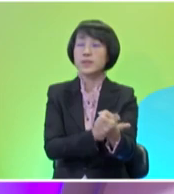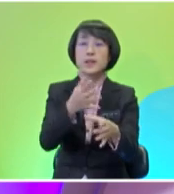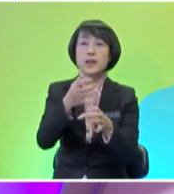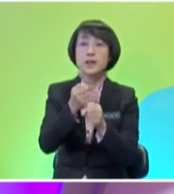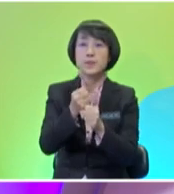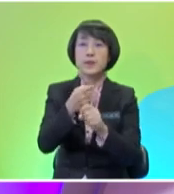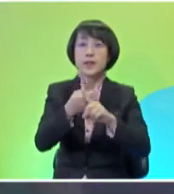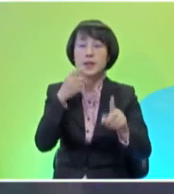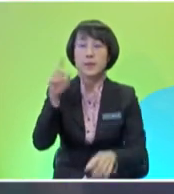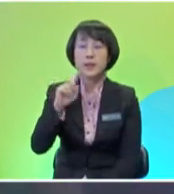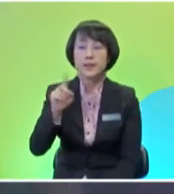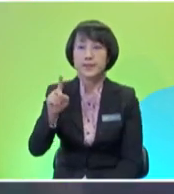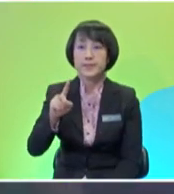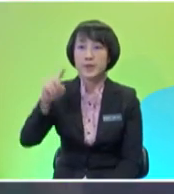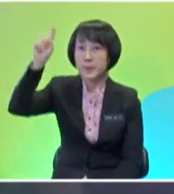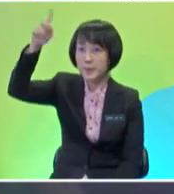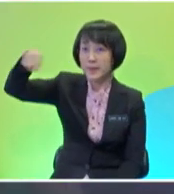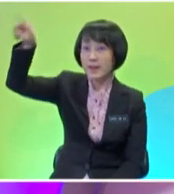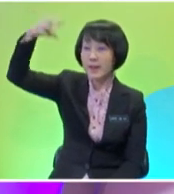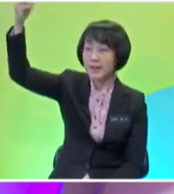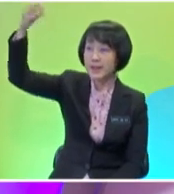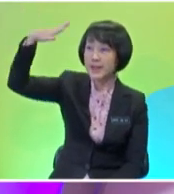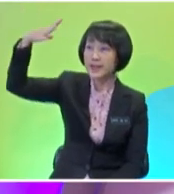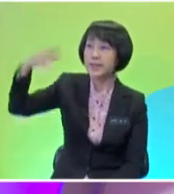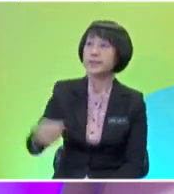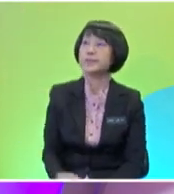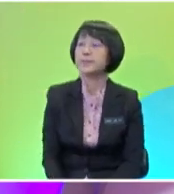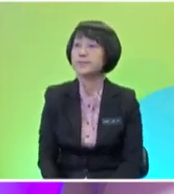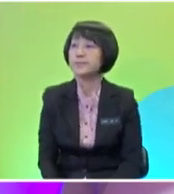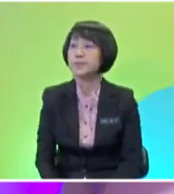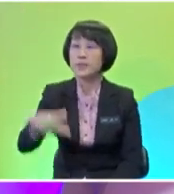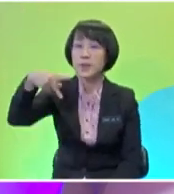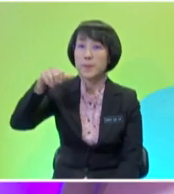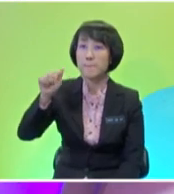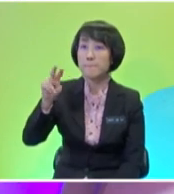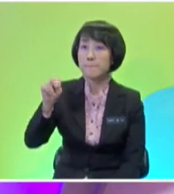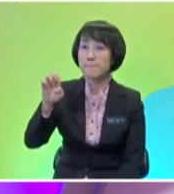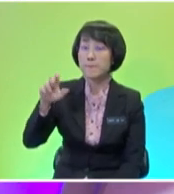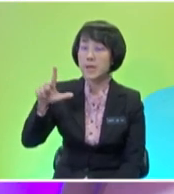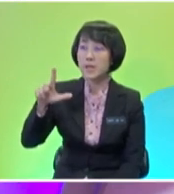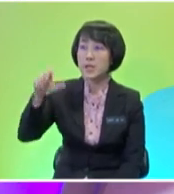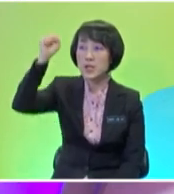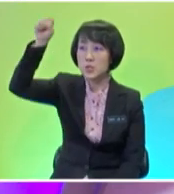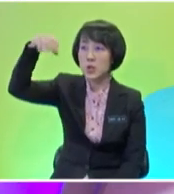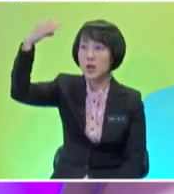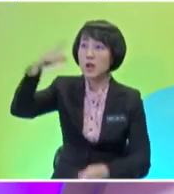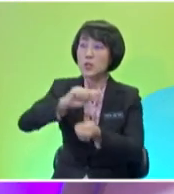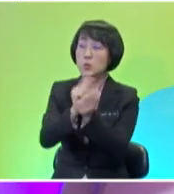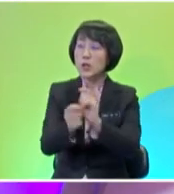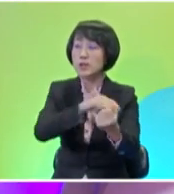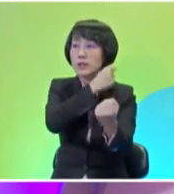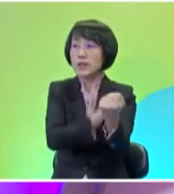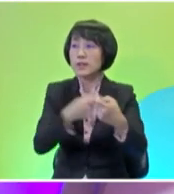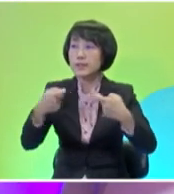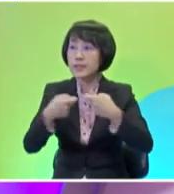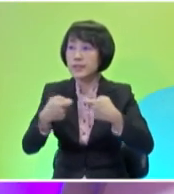mana? Matahari, solar. Matahari, solar. Okey, jadi dia akan serap pada panel solar tersebut. Okey, panel solar ni akan tukarkan tenaga elektrik. Okey, bila sumber tenaga elektrik